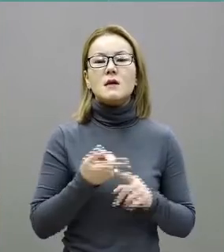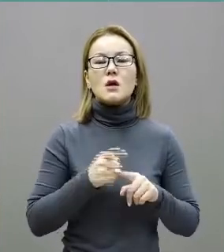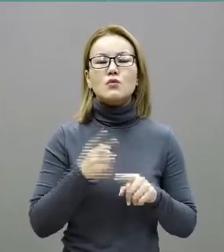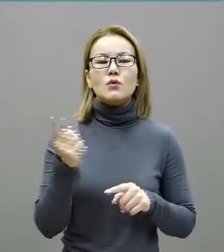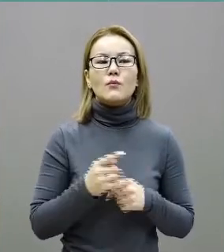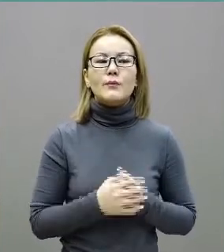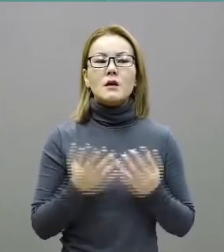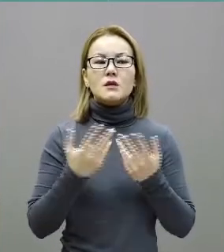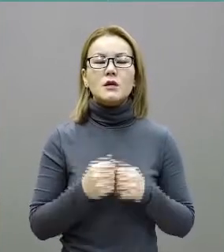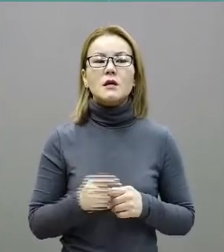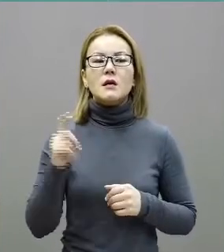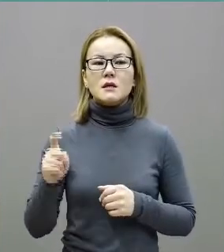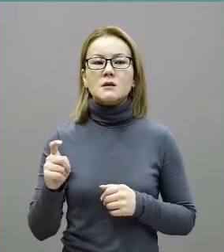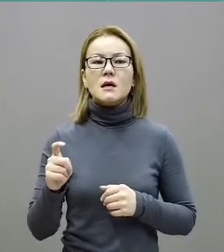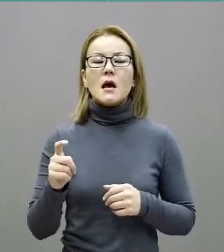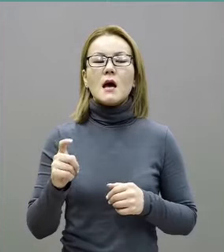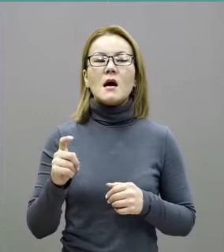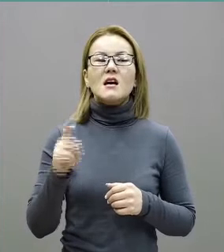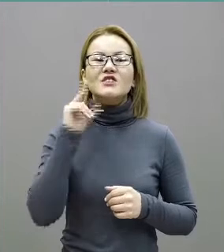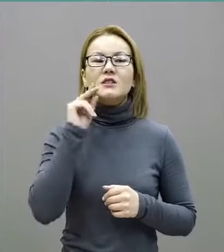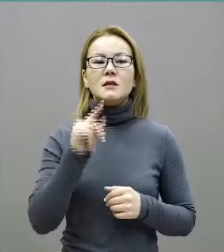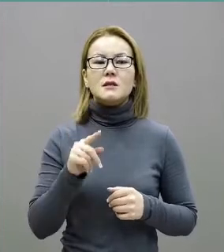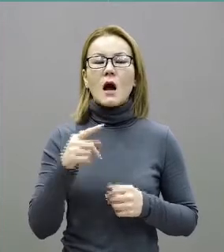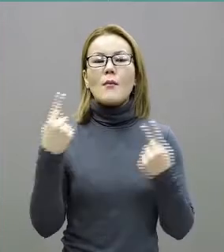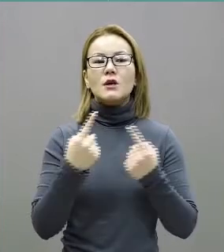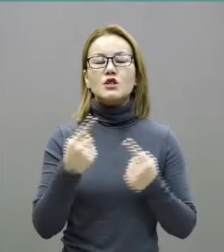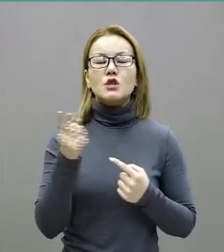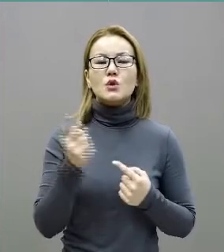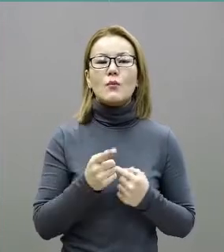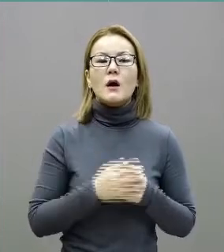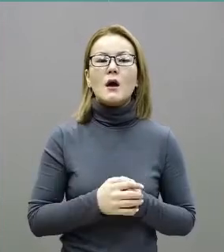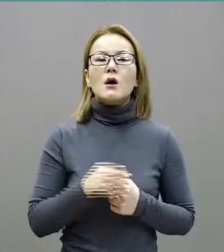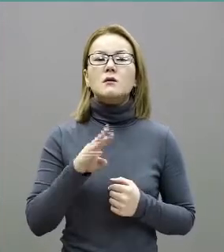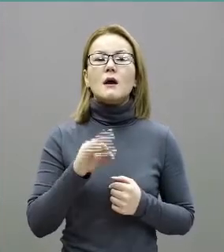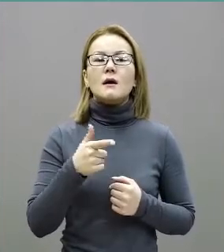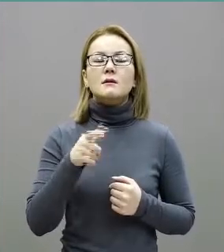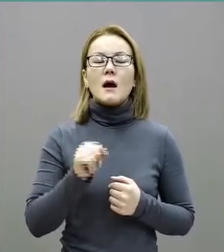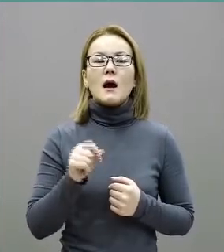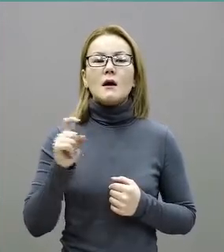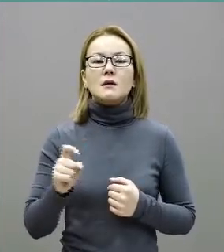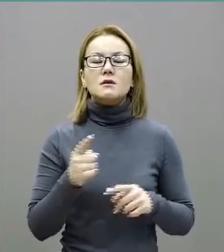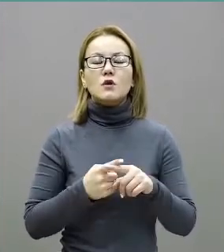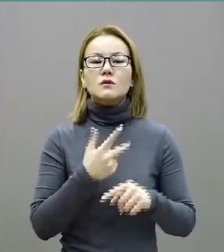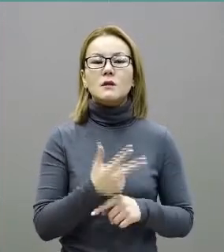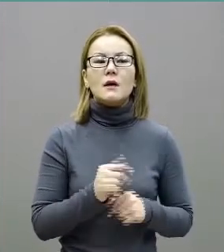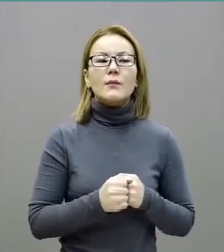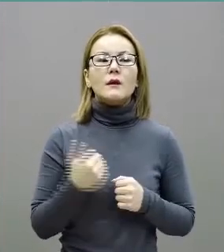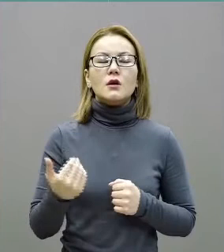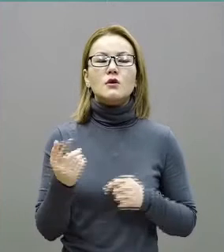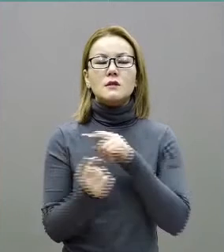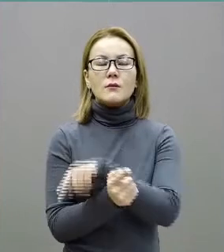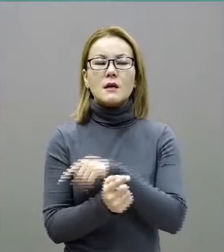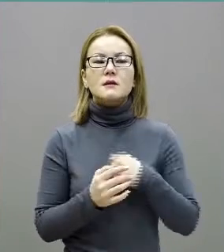дробь решение пусть x числитель обыкновенные дроби тогда x плюс 3 и и знаменатель увеличив